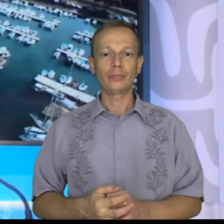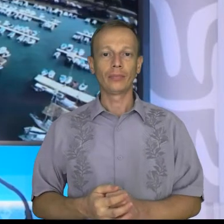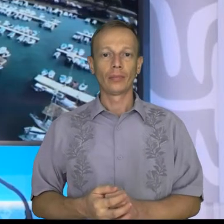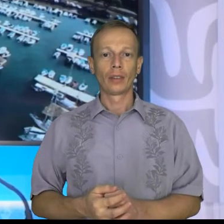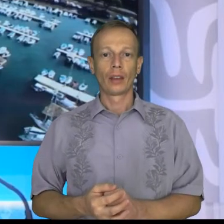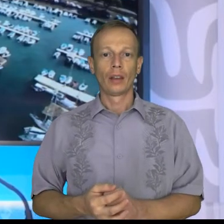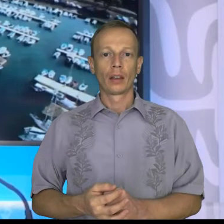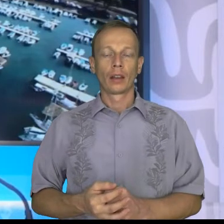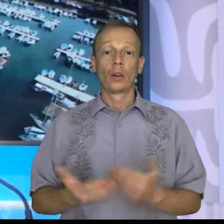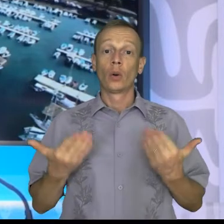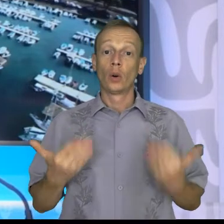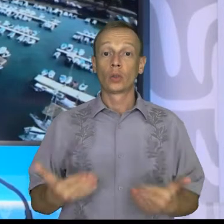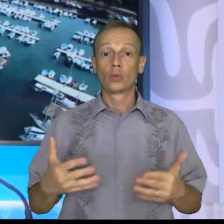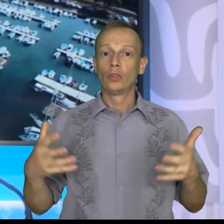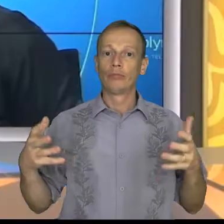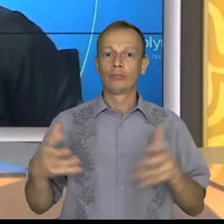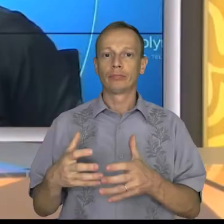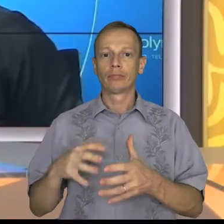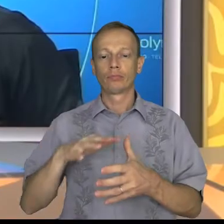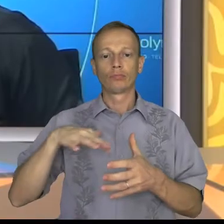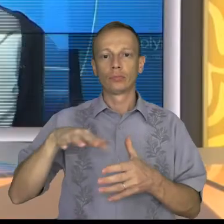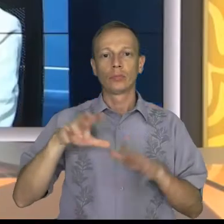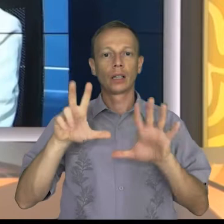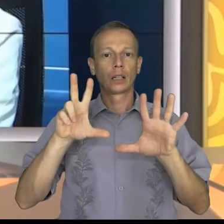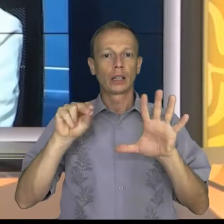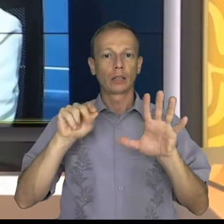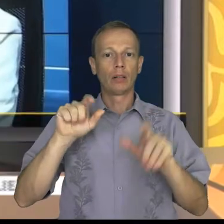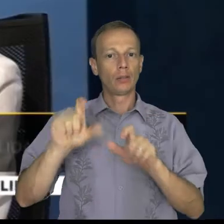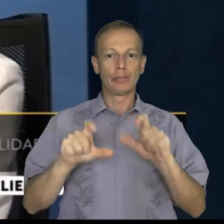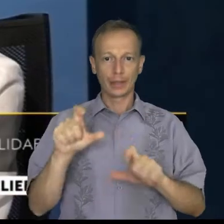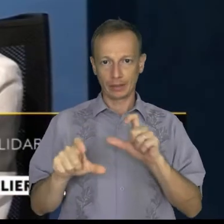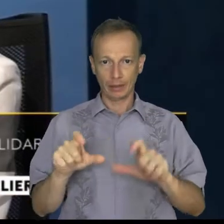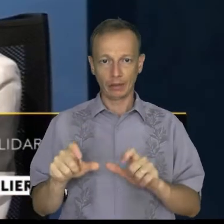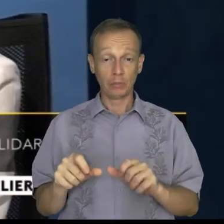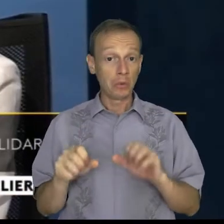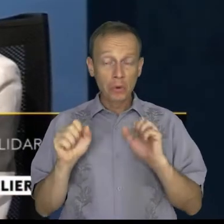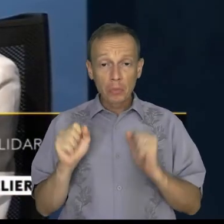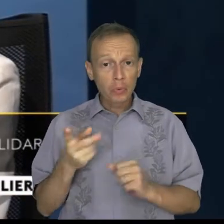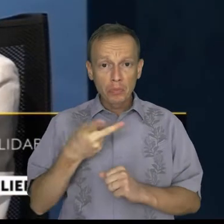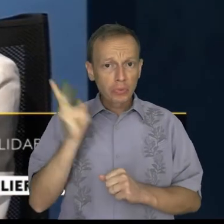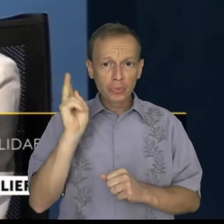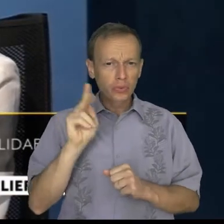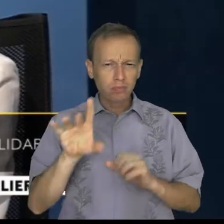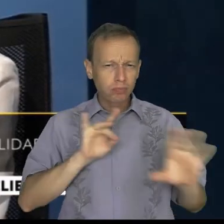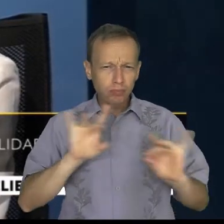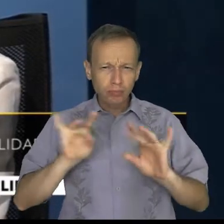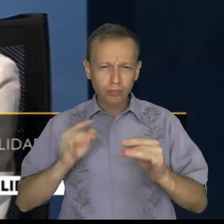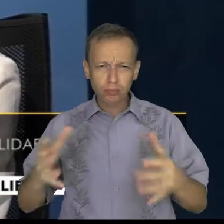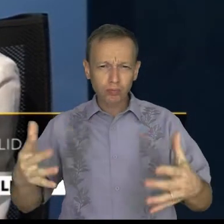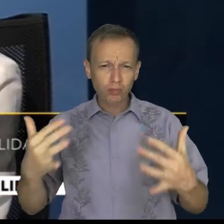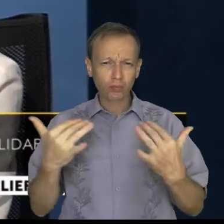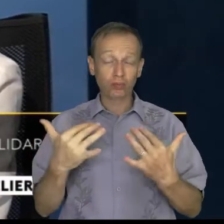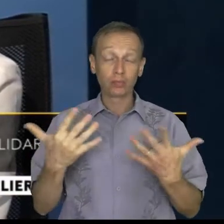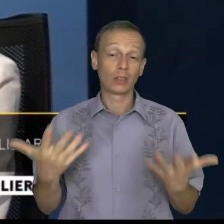micro d'Ibrahim Amenadi. Aujourd'hui, donc, nous réunissons 80 personnes.